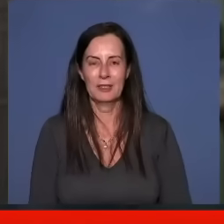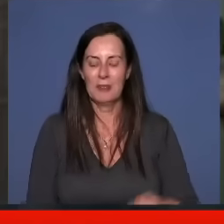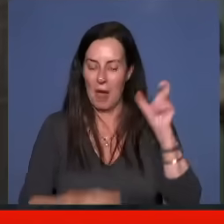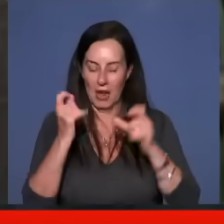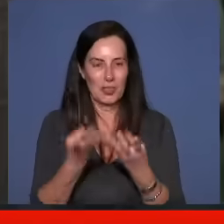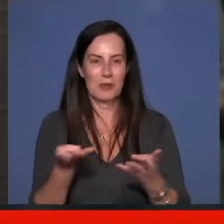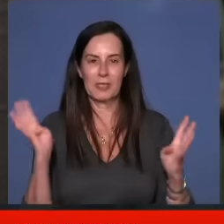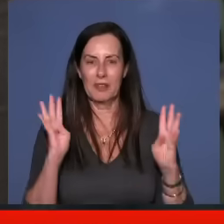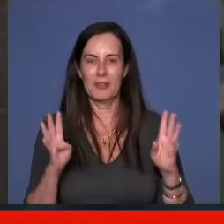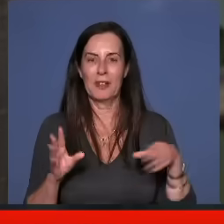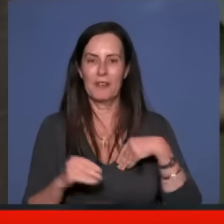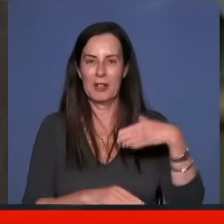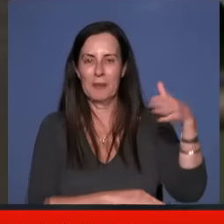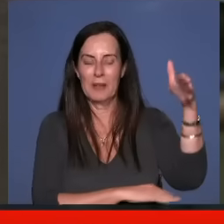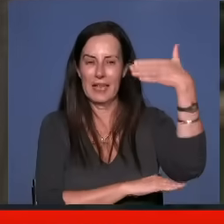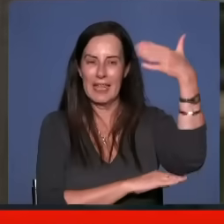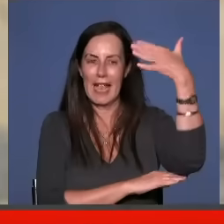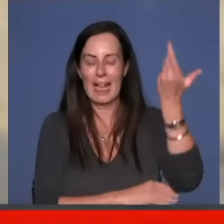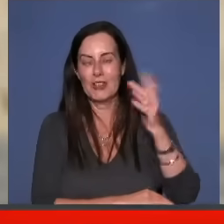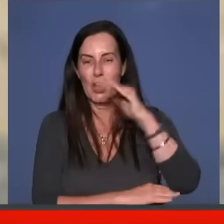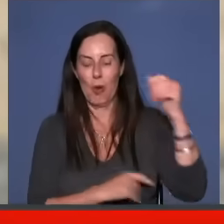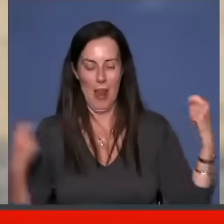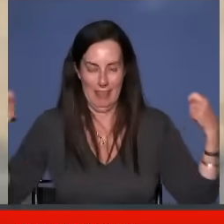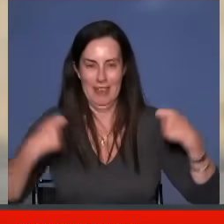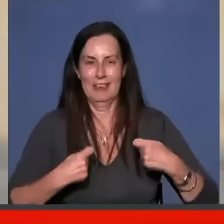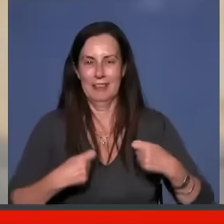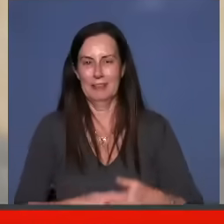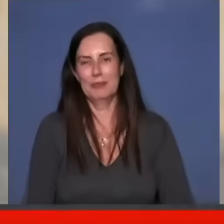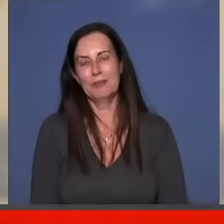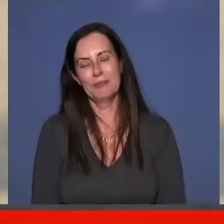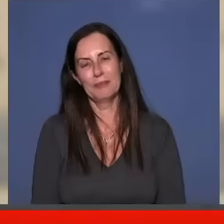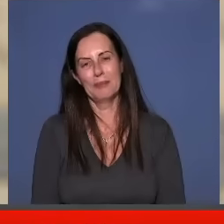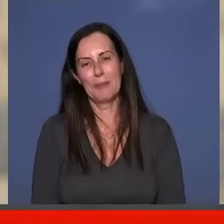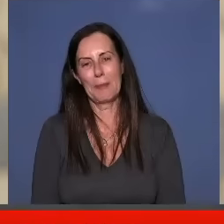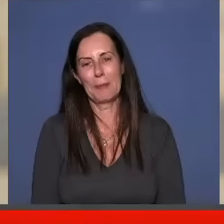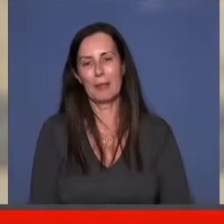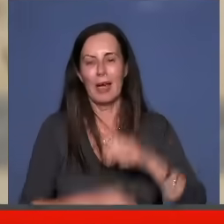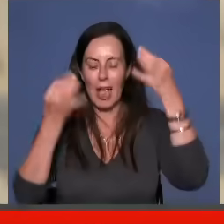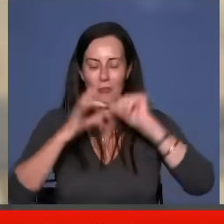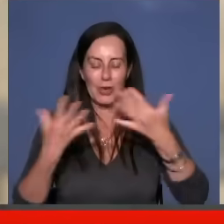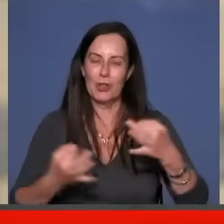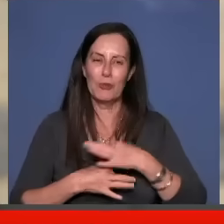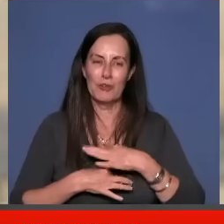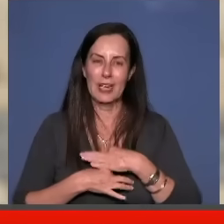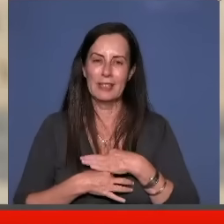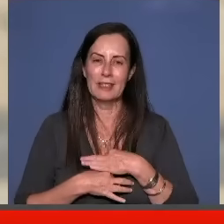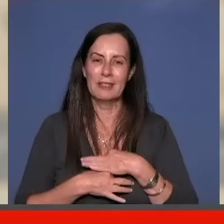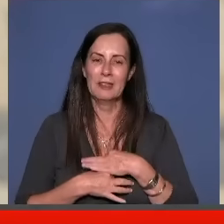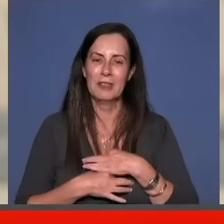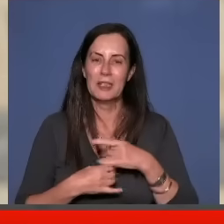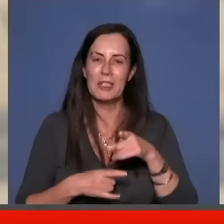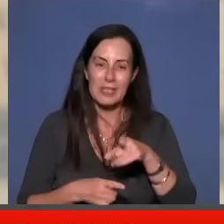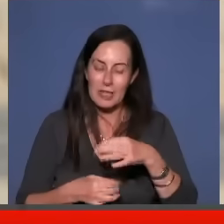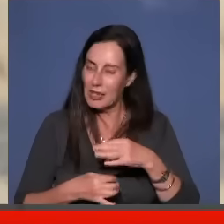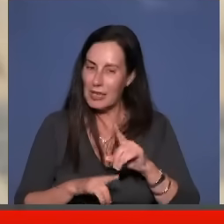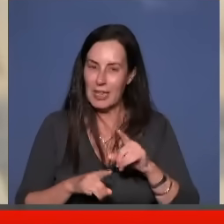האנשים מקיפים אותי ועם דגל גולני מאחוריי, שזה הכבוד הכי גדול שיכול להיות לי. כי זה, אני לא פה